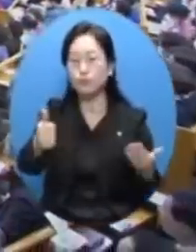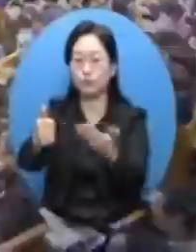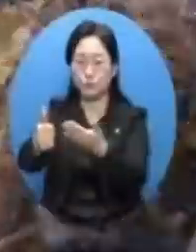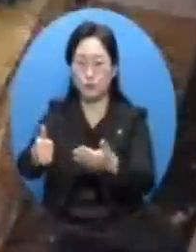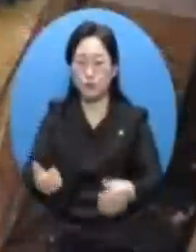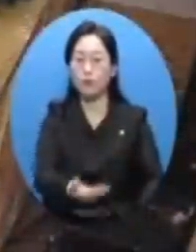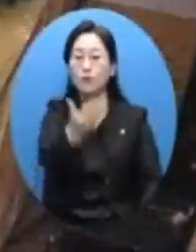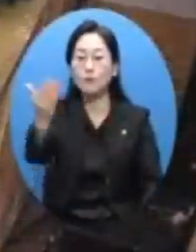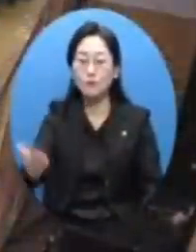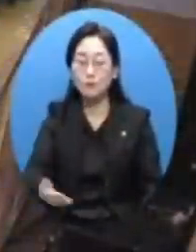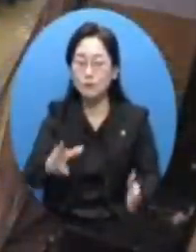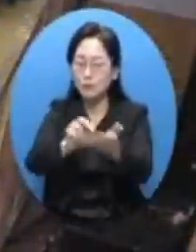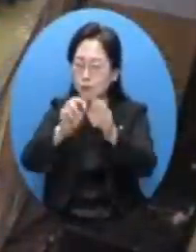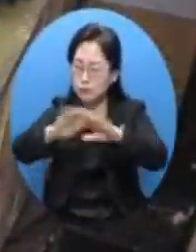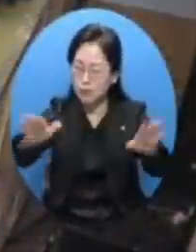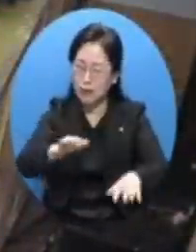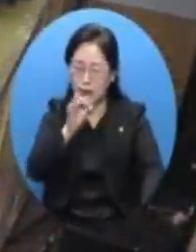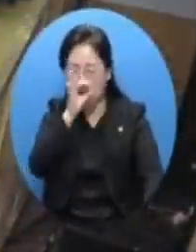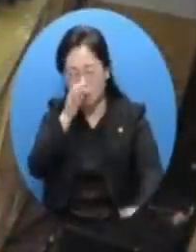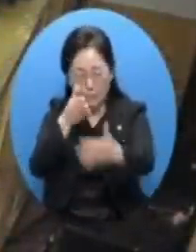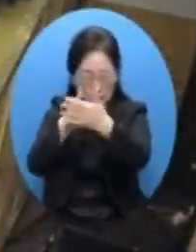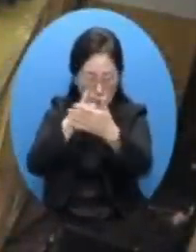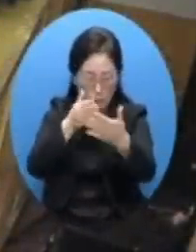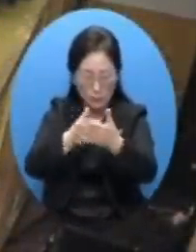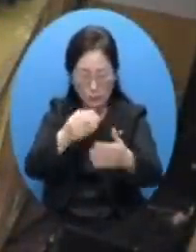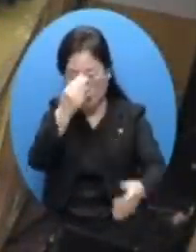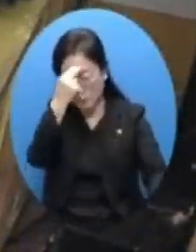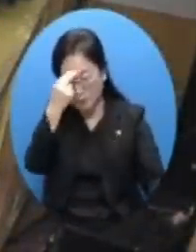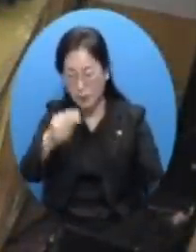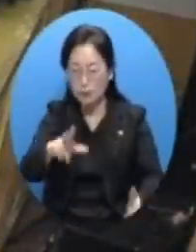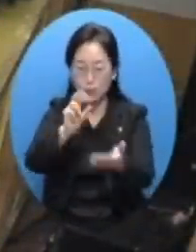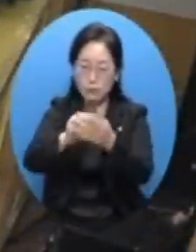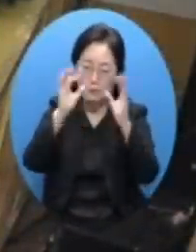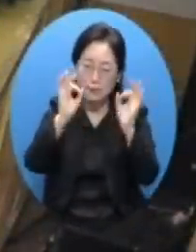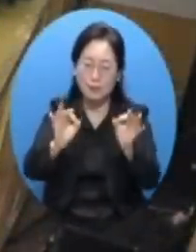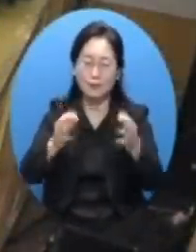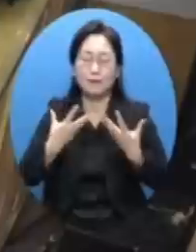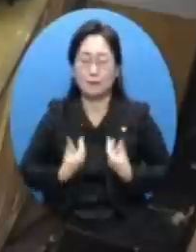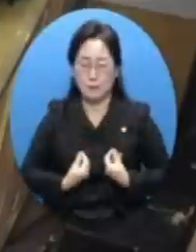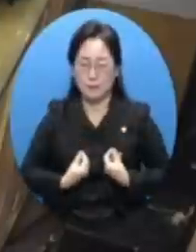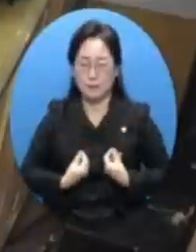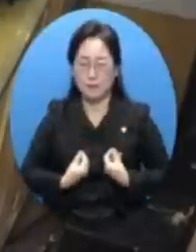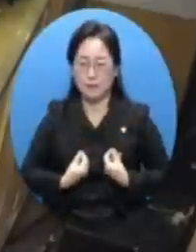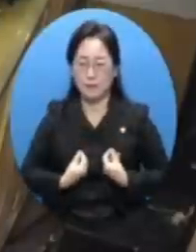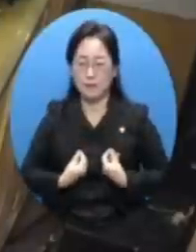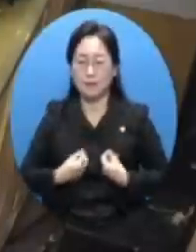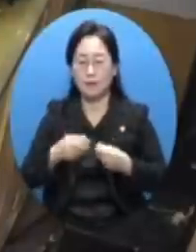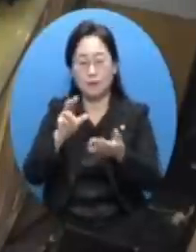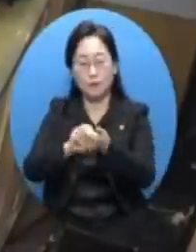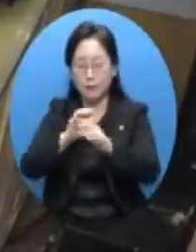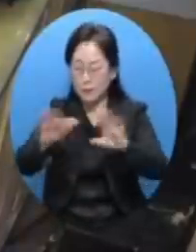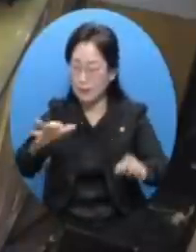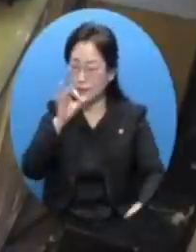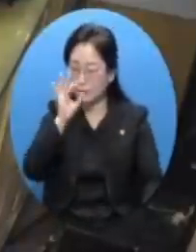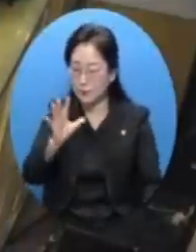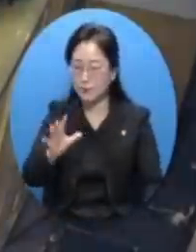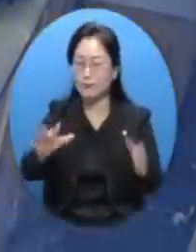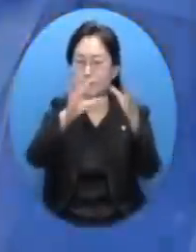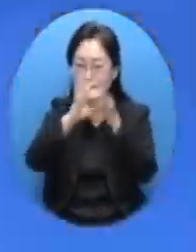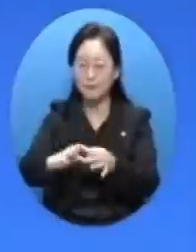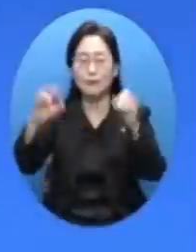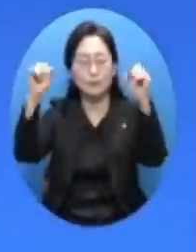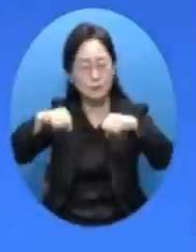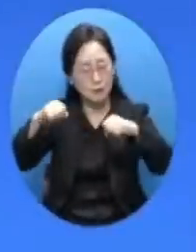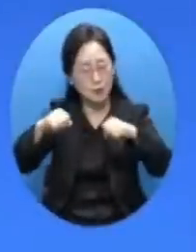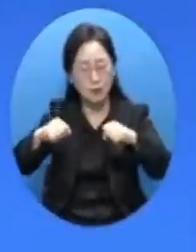문제 해결되지 않고 계속 어려움 가운데 있을 때 문제를 바라보면 우리는 절망할 수밖에 없습니다. 문제 해결되지 아니하고 계속 응답한다고